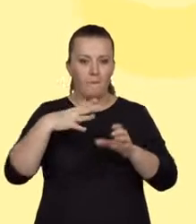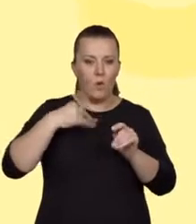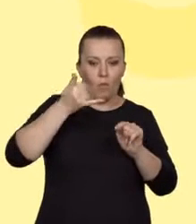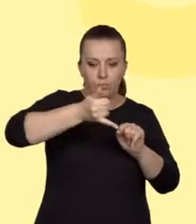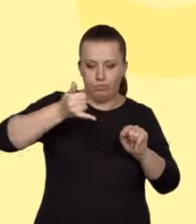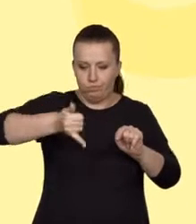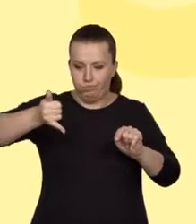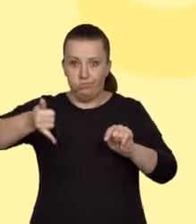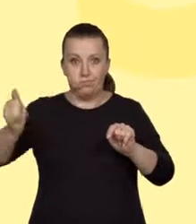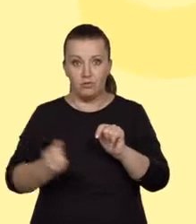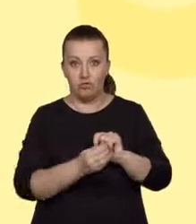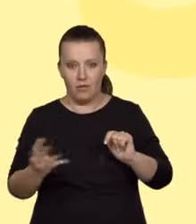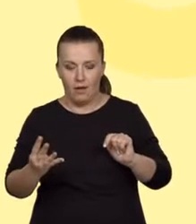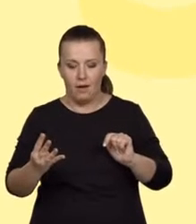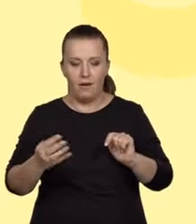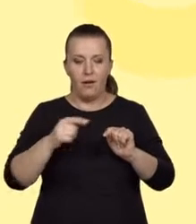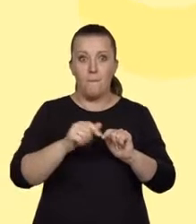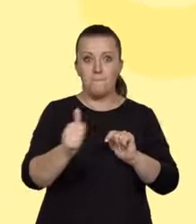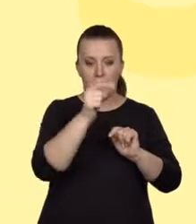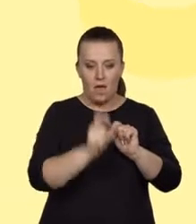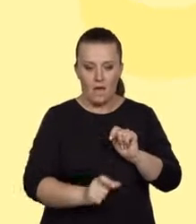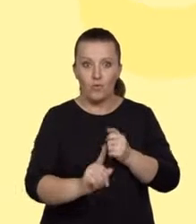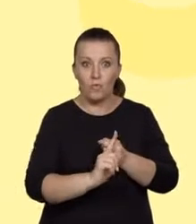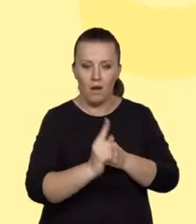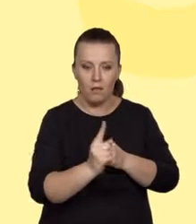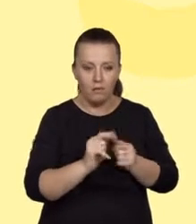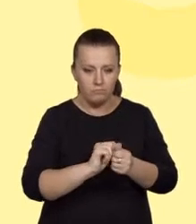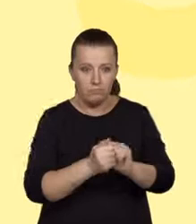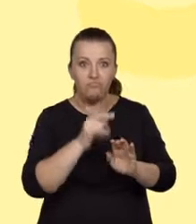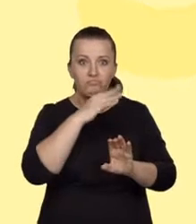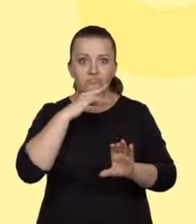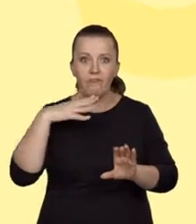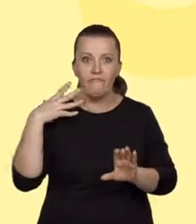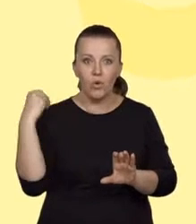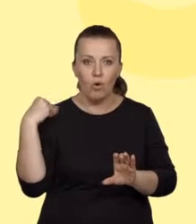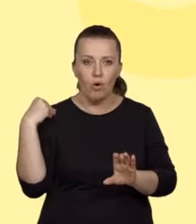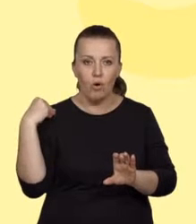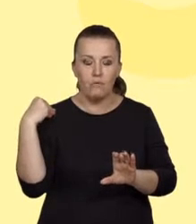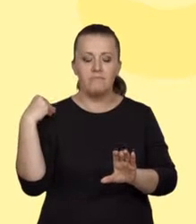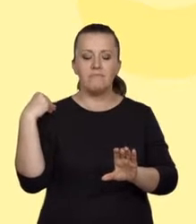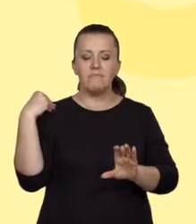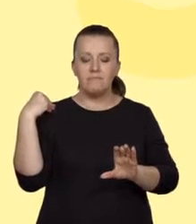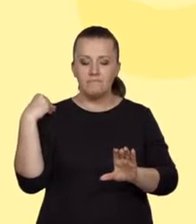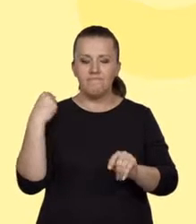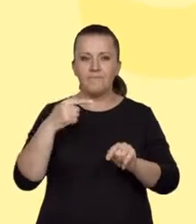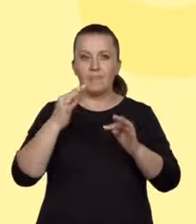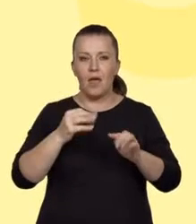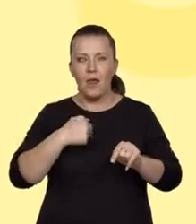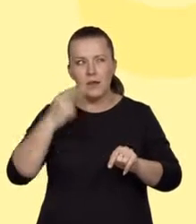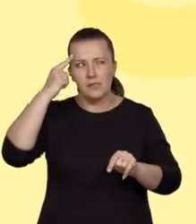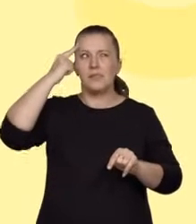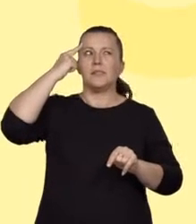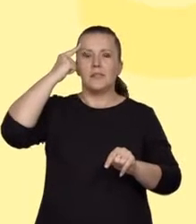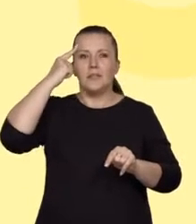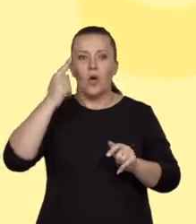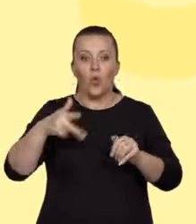z czterech naczyń zawartość naczynia pierwszego przyjęła fioletowe zabarwienie. Naszym zadaniem jest przypomnienie